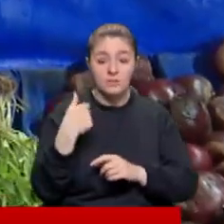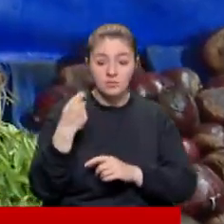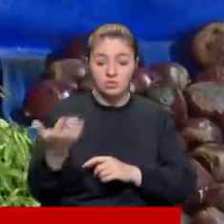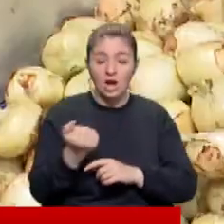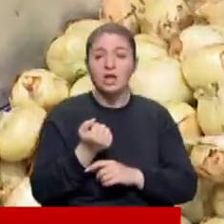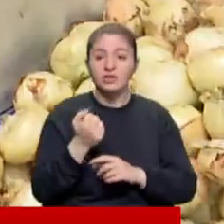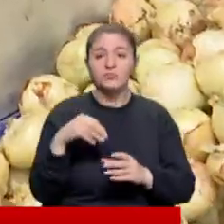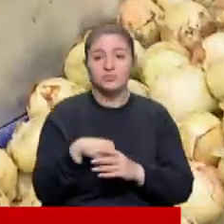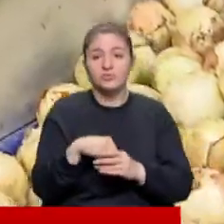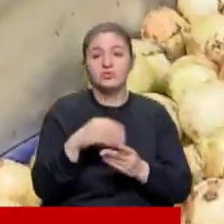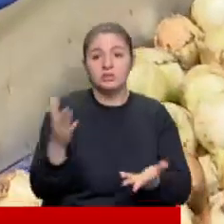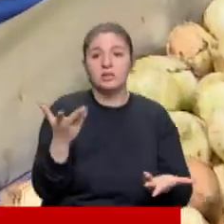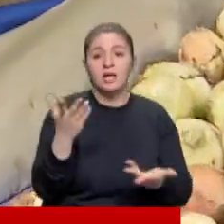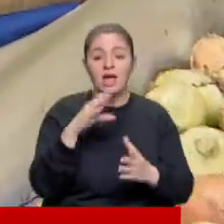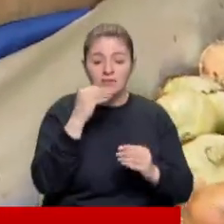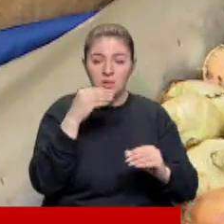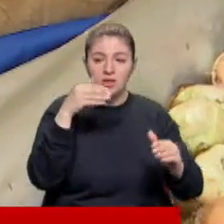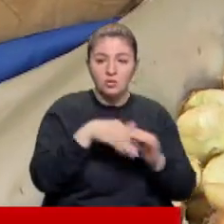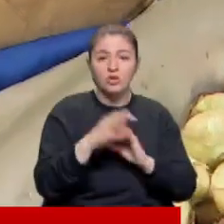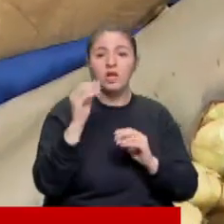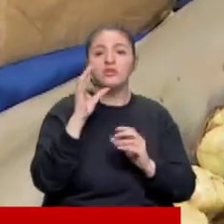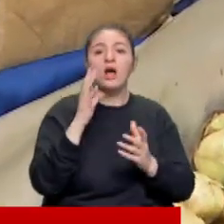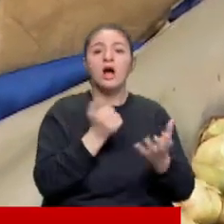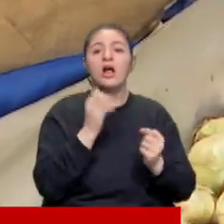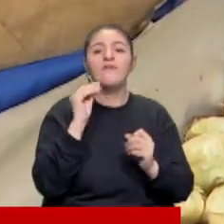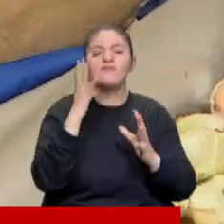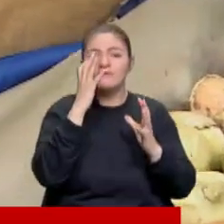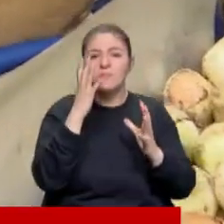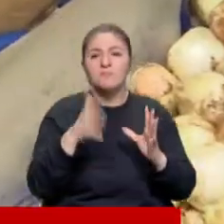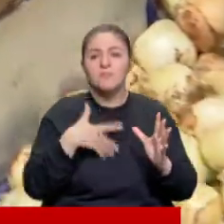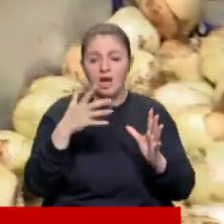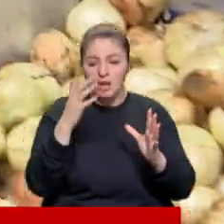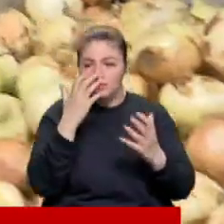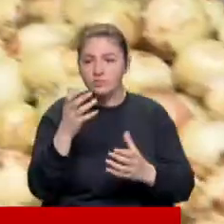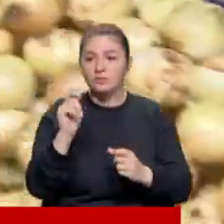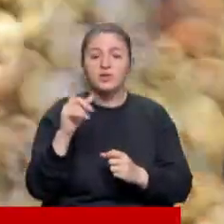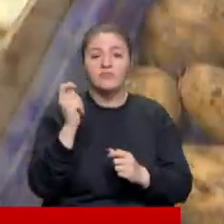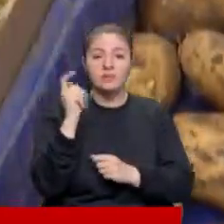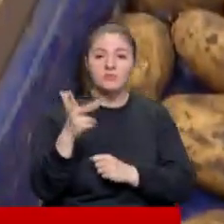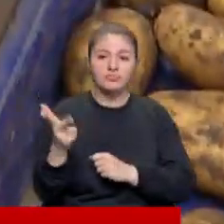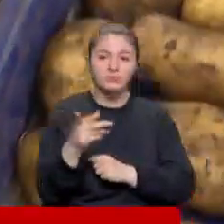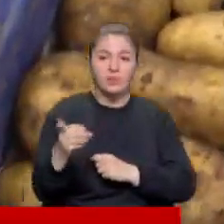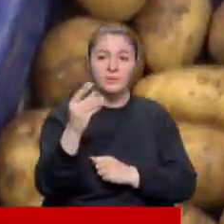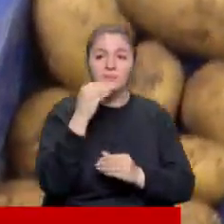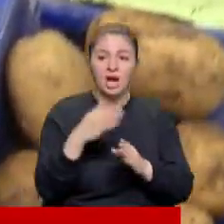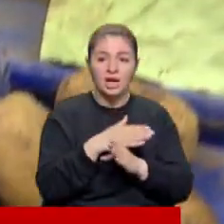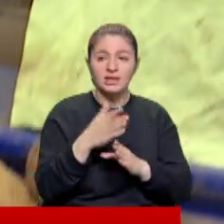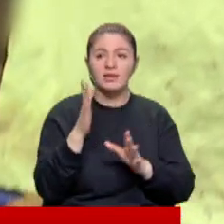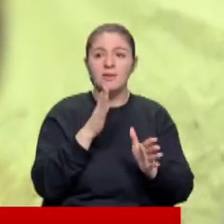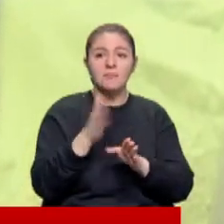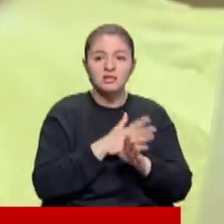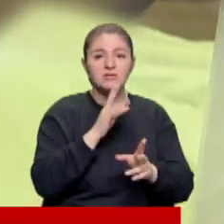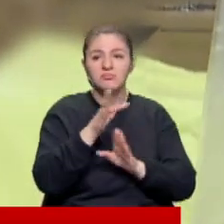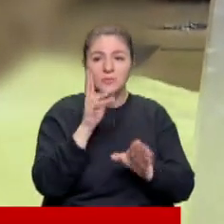için aldım. Her yemeğin içine giren, tüketiciyi en çok ilgilendiren ürünlerden biri soğan ama fiyatı çok yükseldi. Bir markete, manava,